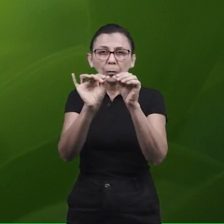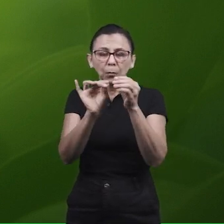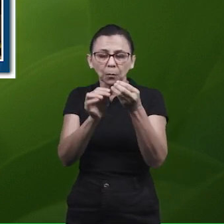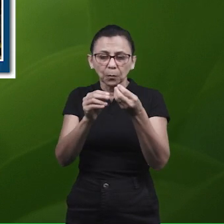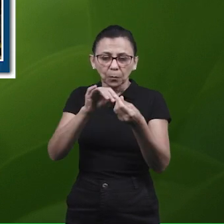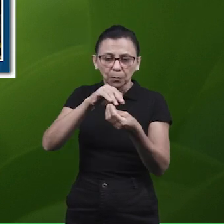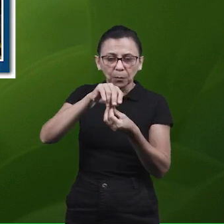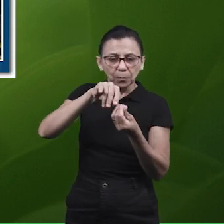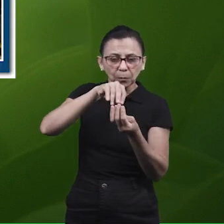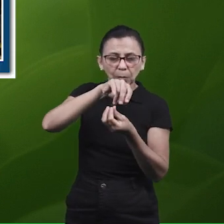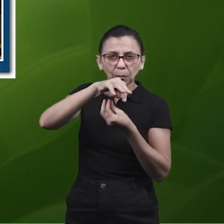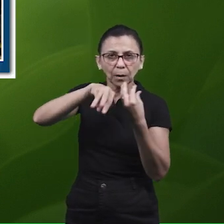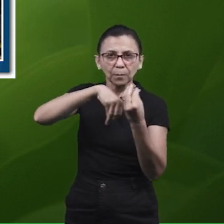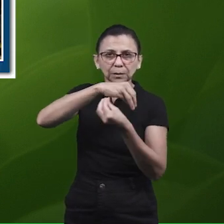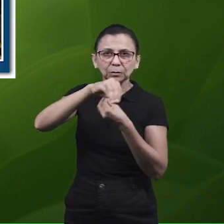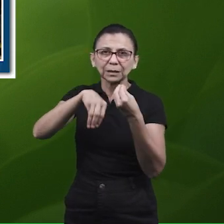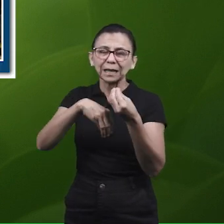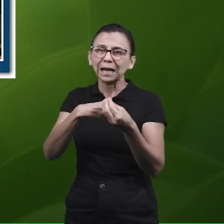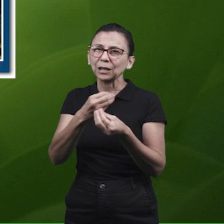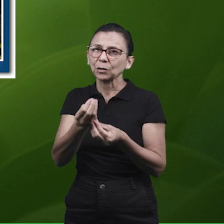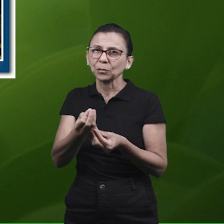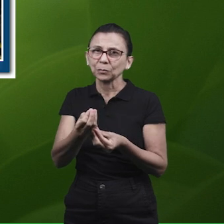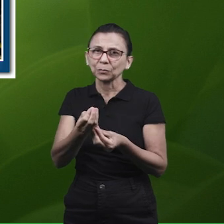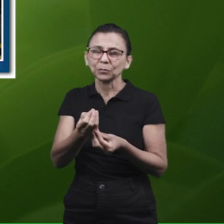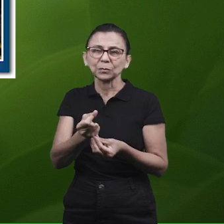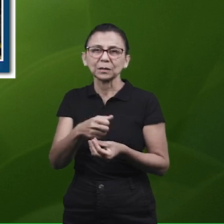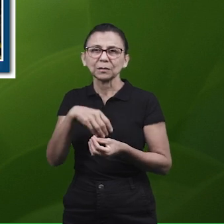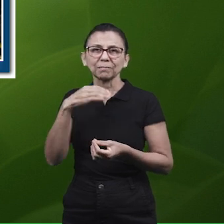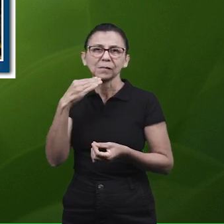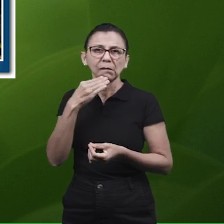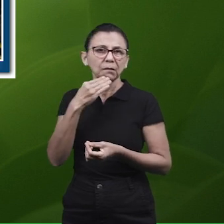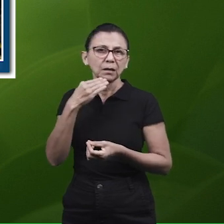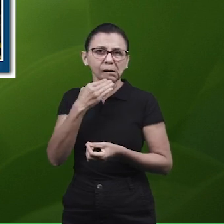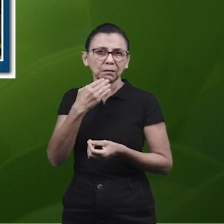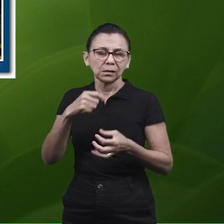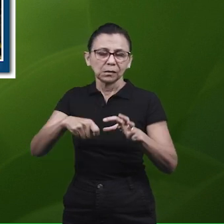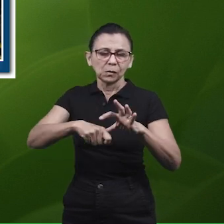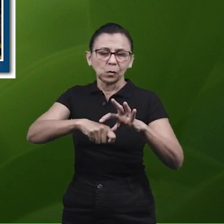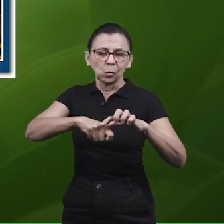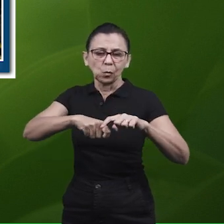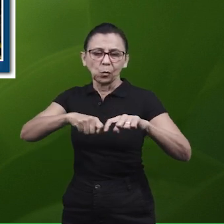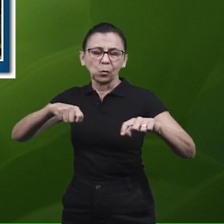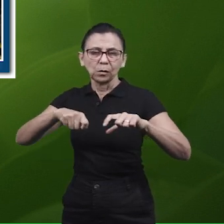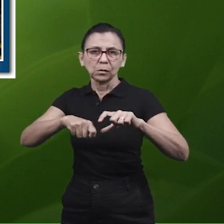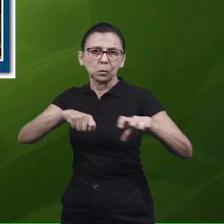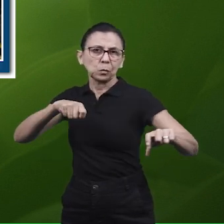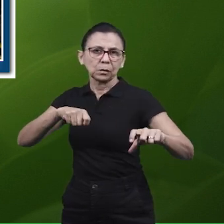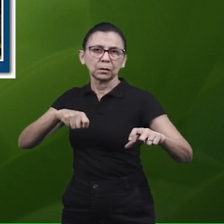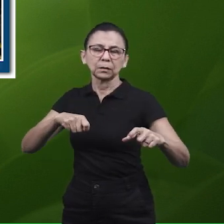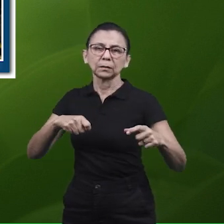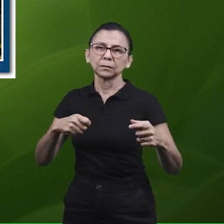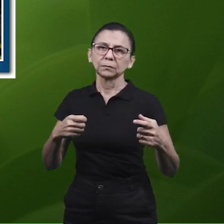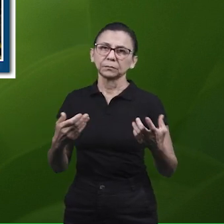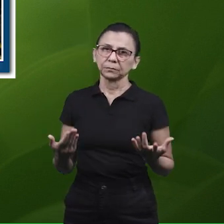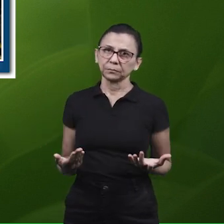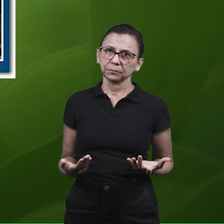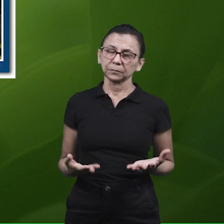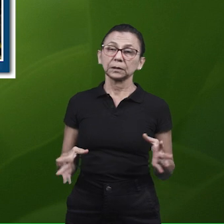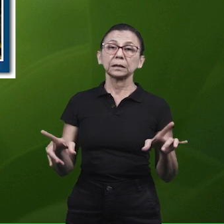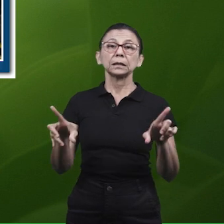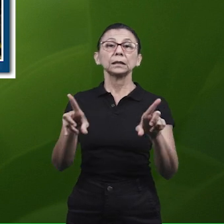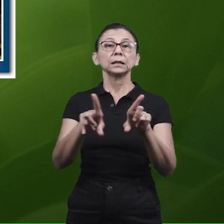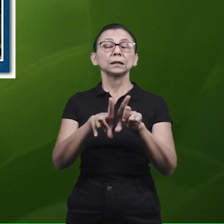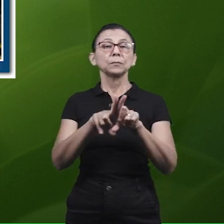Pour compacter le métal, enlever les impuretés, on ne pourrait pas avoir des impuretés parce que cela